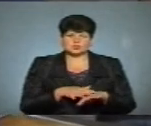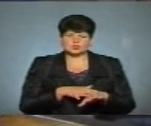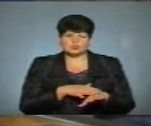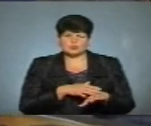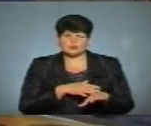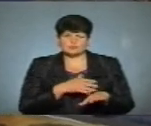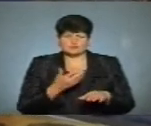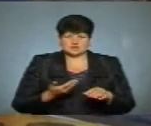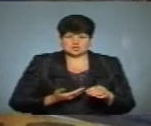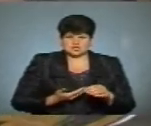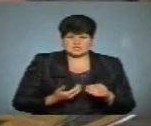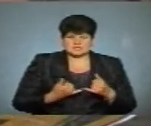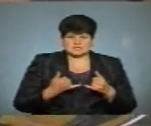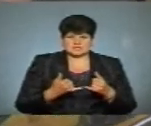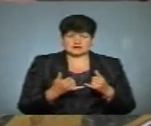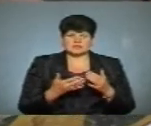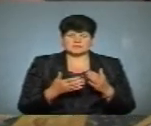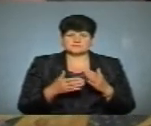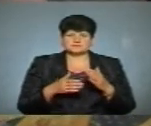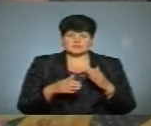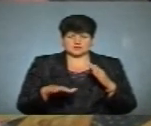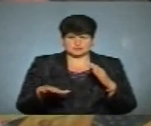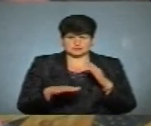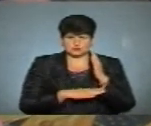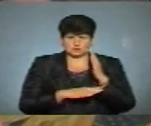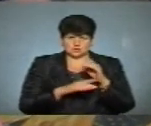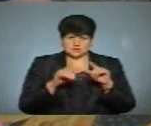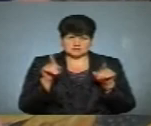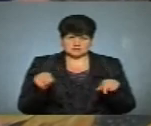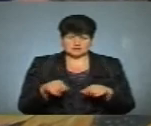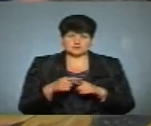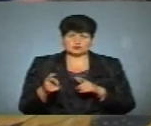довготриваліше життя для дошки. Ми готуємо спеціальний мінздоровий клей,